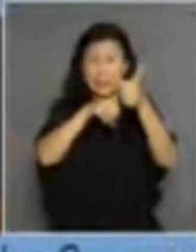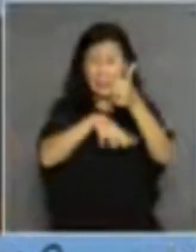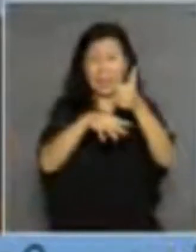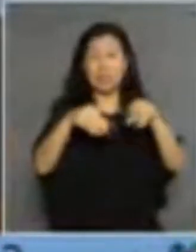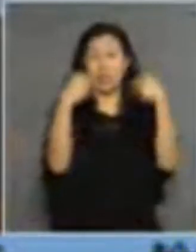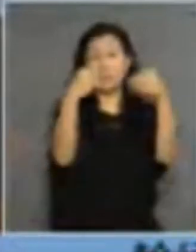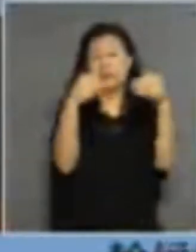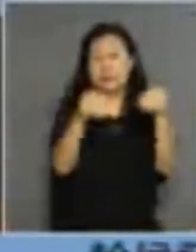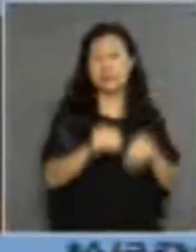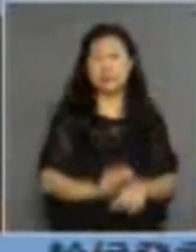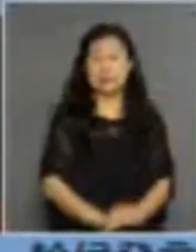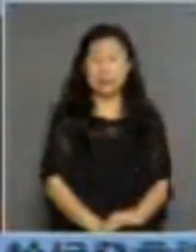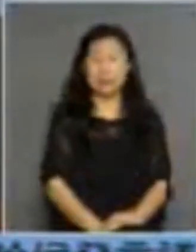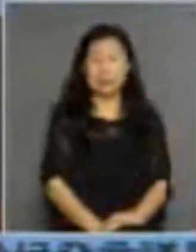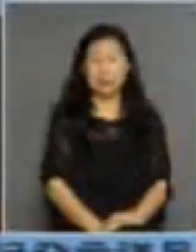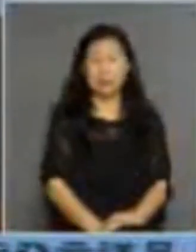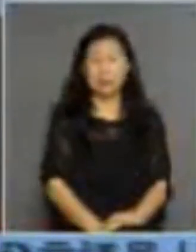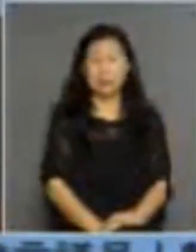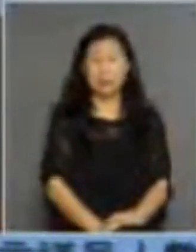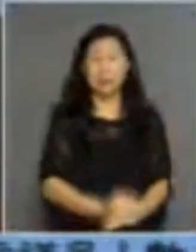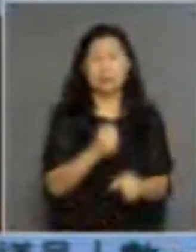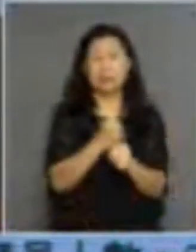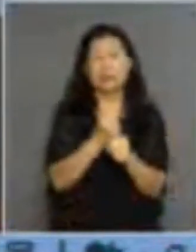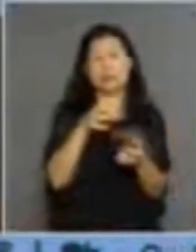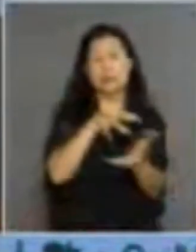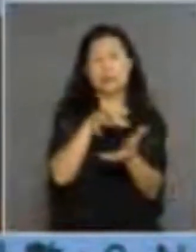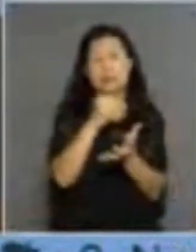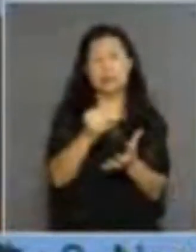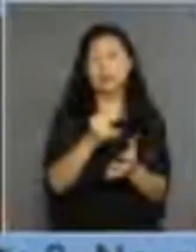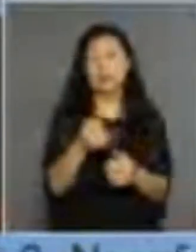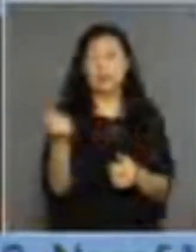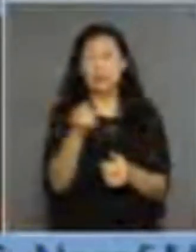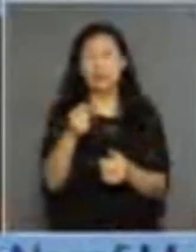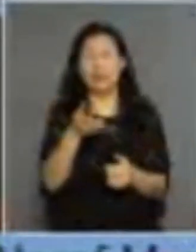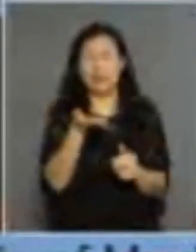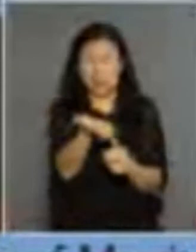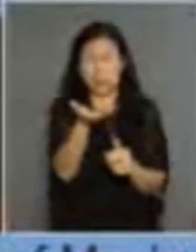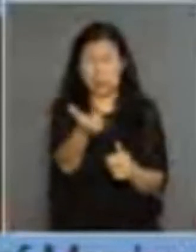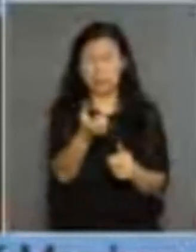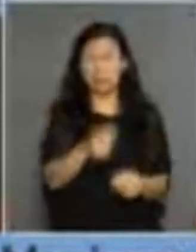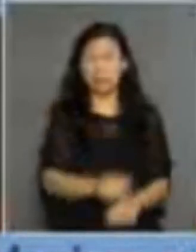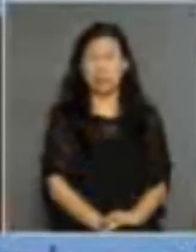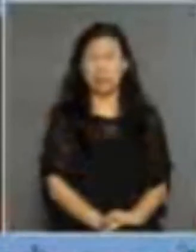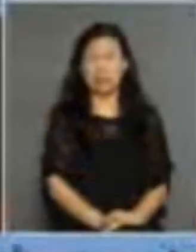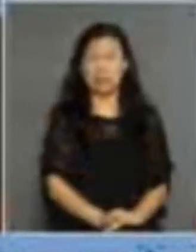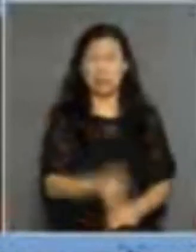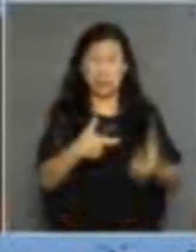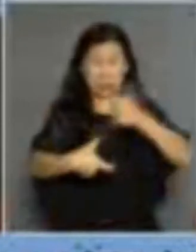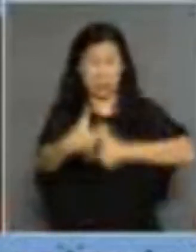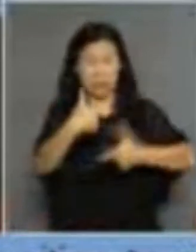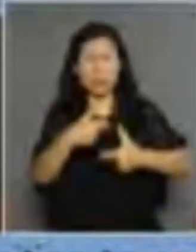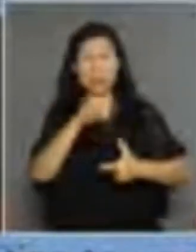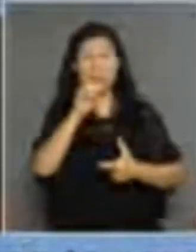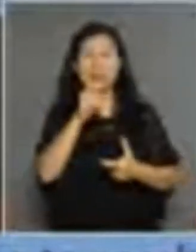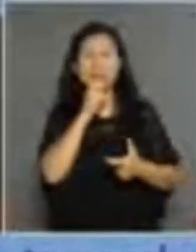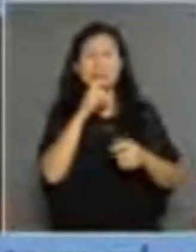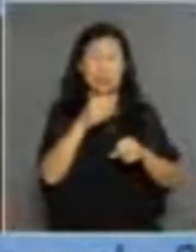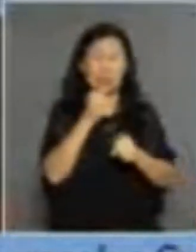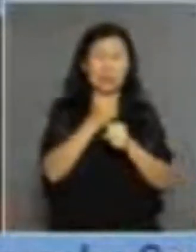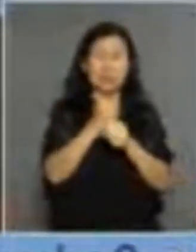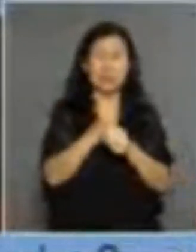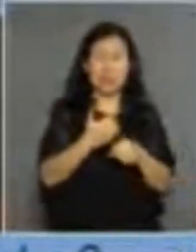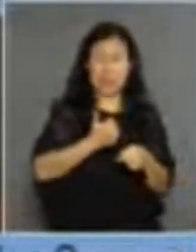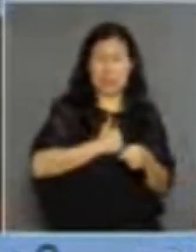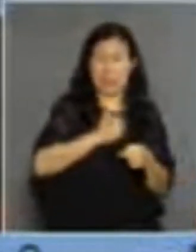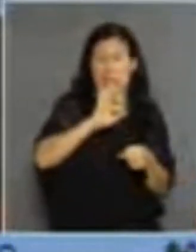咪？而家都搞唔掂啊，哥！我叫咗你快啲攞錢啊！這個財政預算案嗰陣時候，我你實唔掂啊，你師資冇點